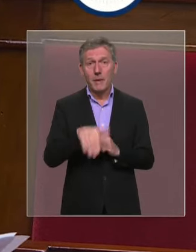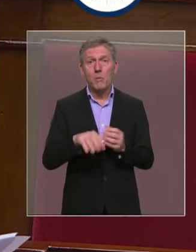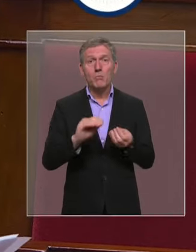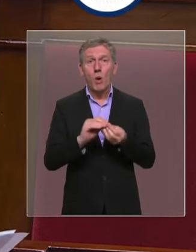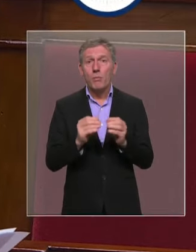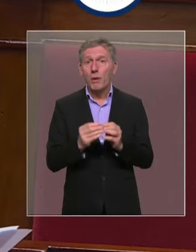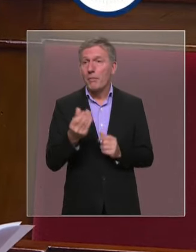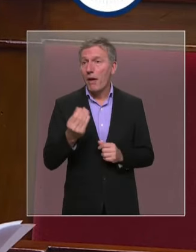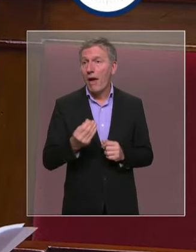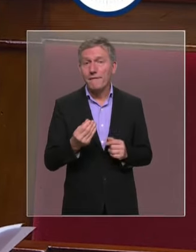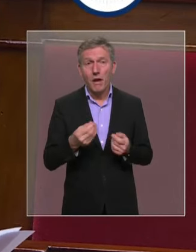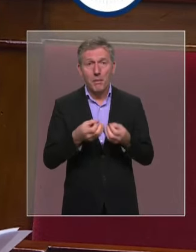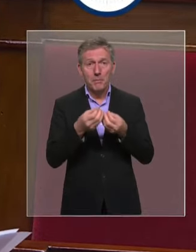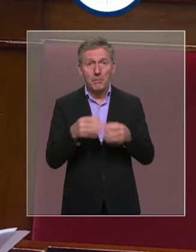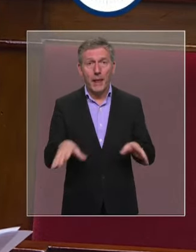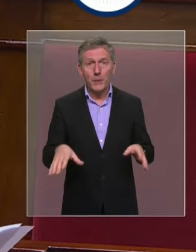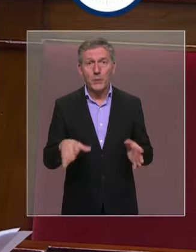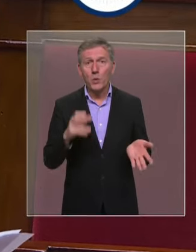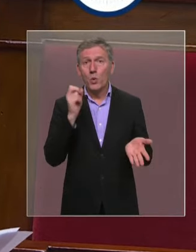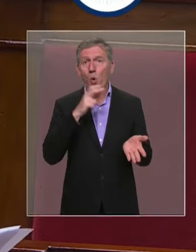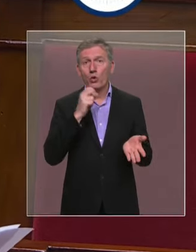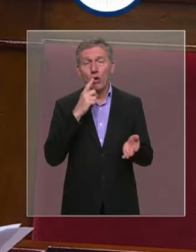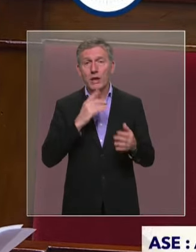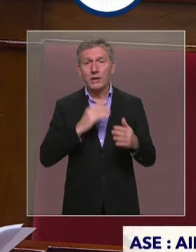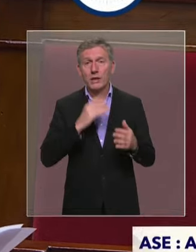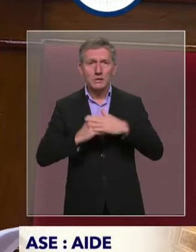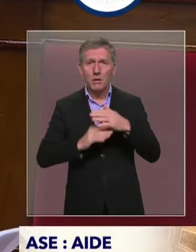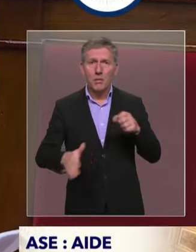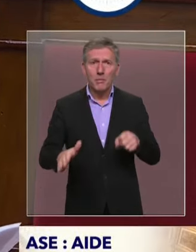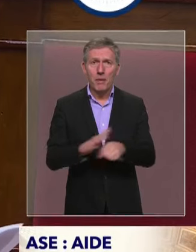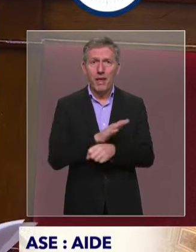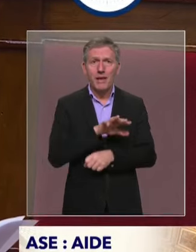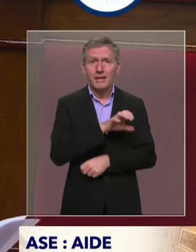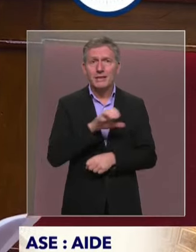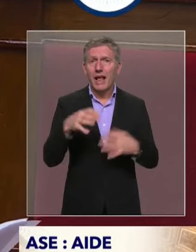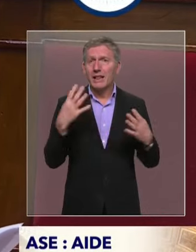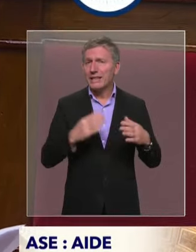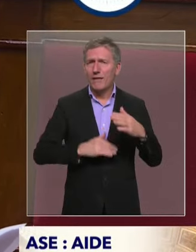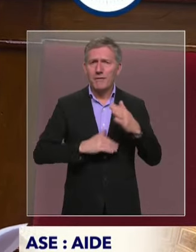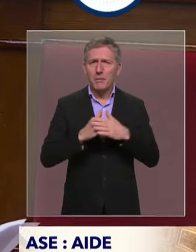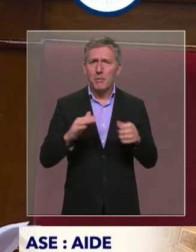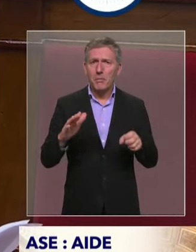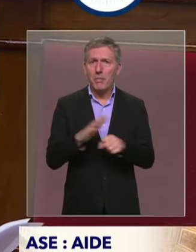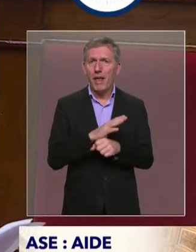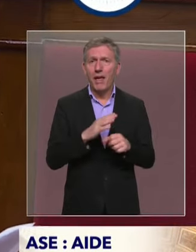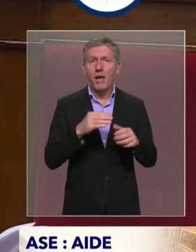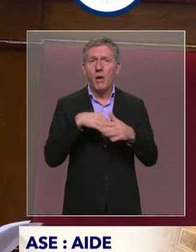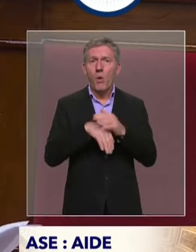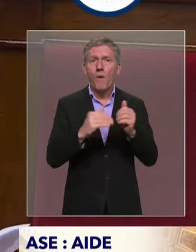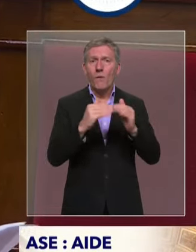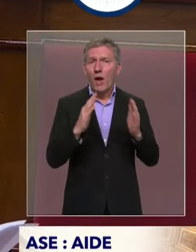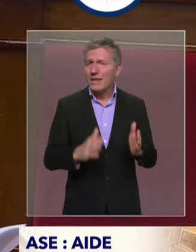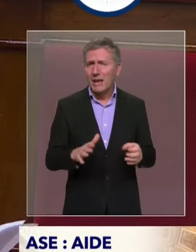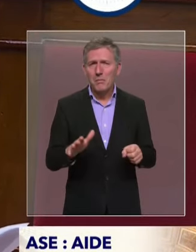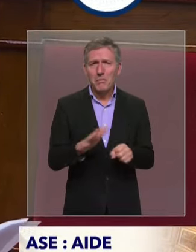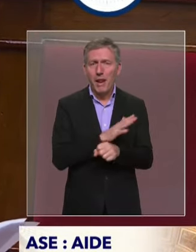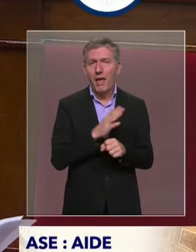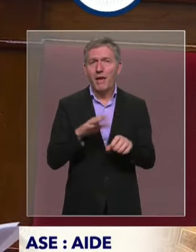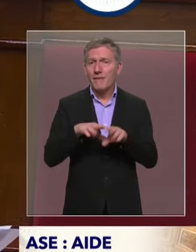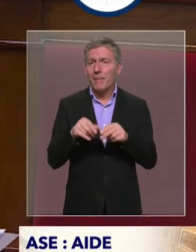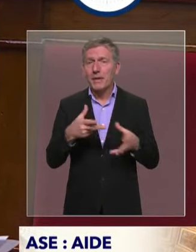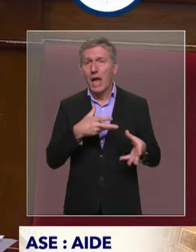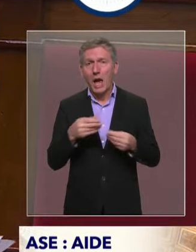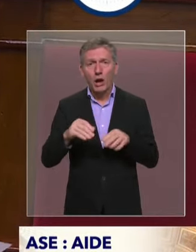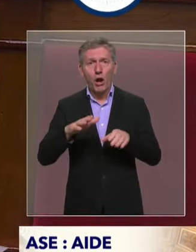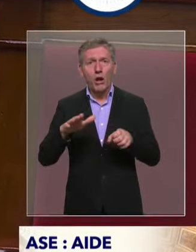enfants sont en détresse, les urgences saturent, le 119 sature, les foyers saturent, les familles d'accueil saturent. Certaines disent qu'elles